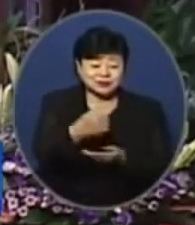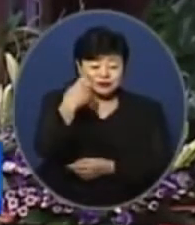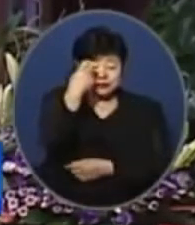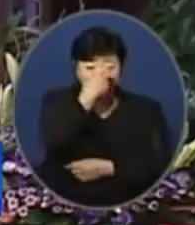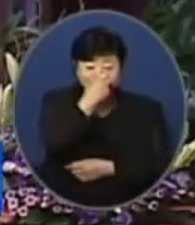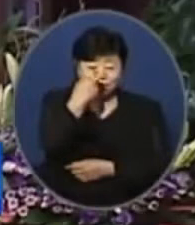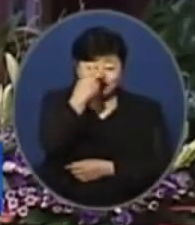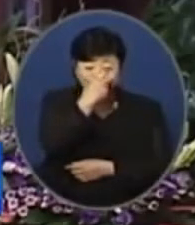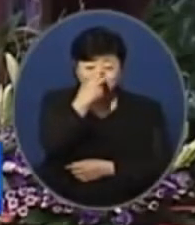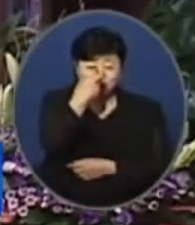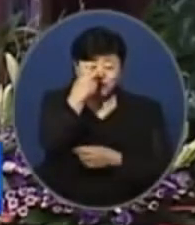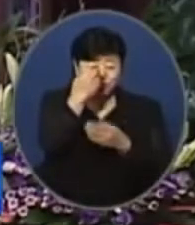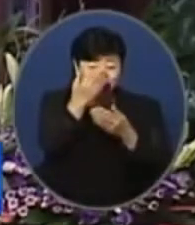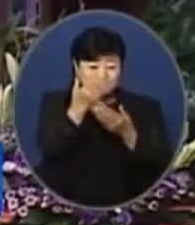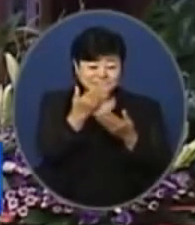주가